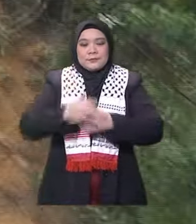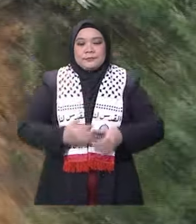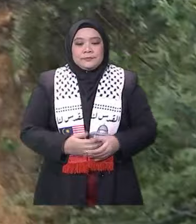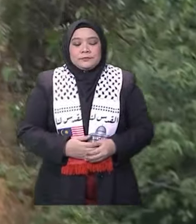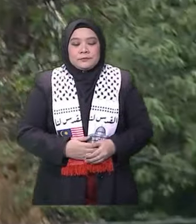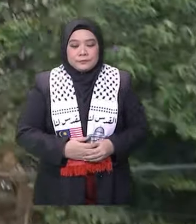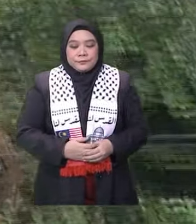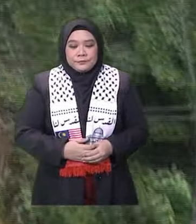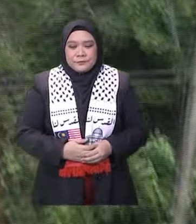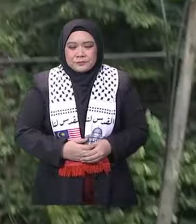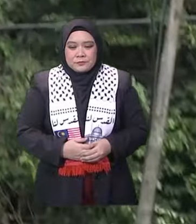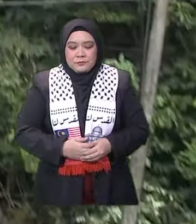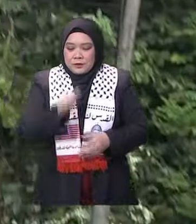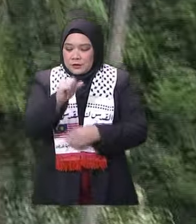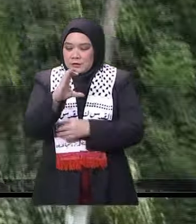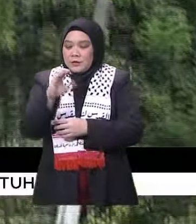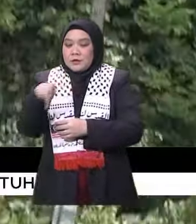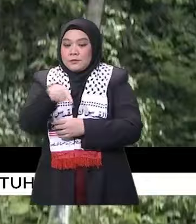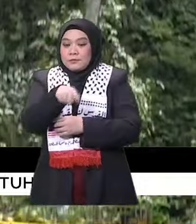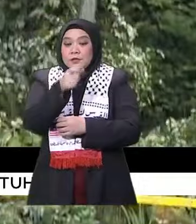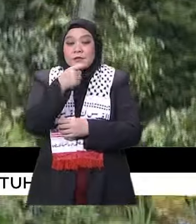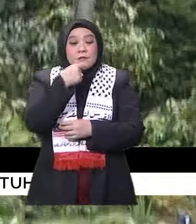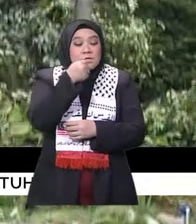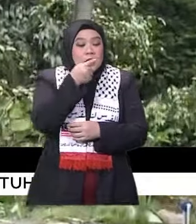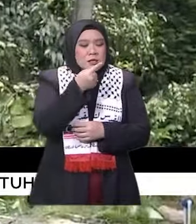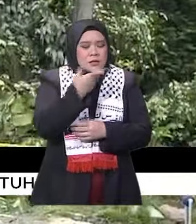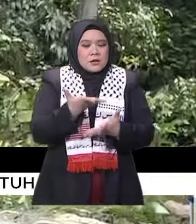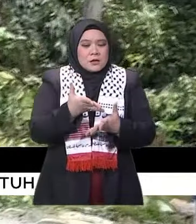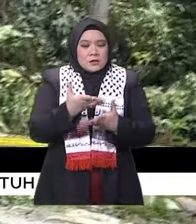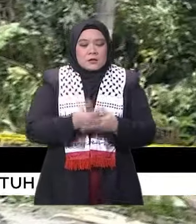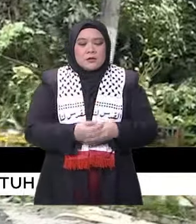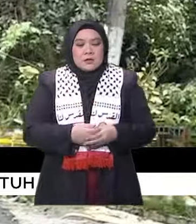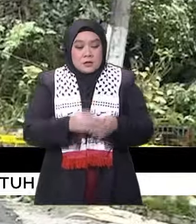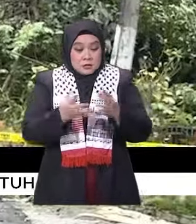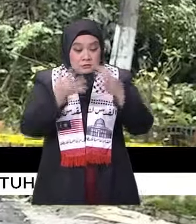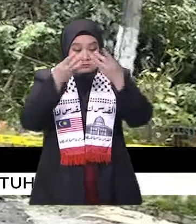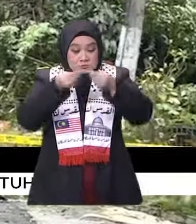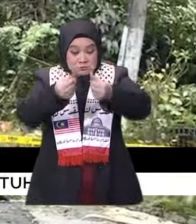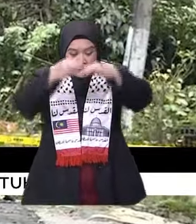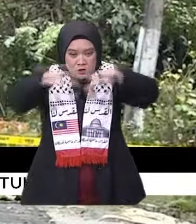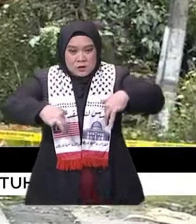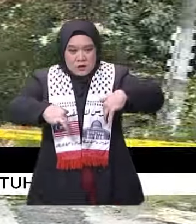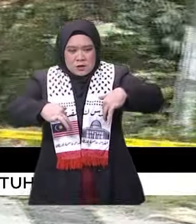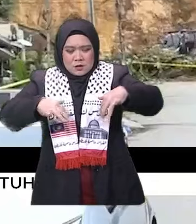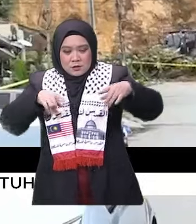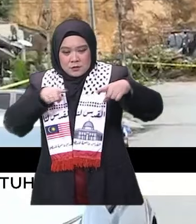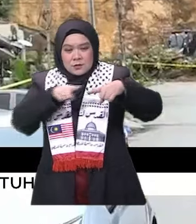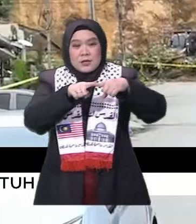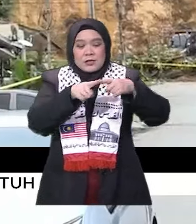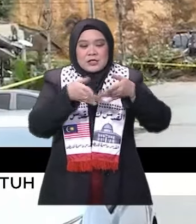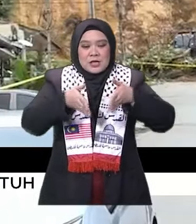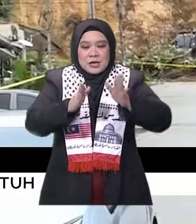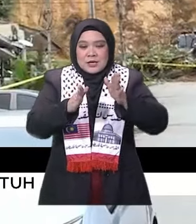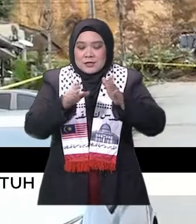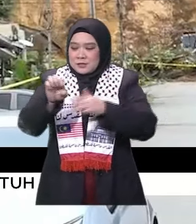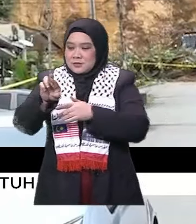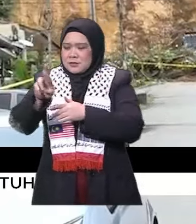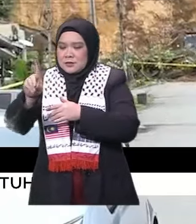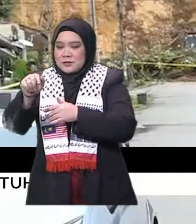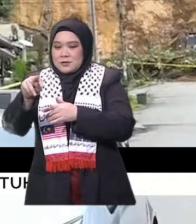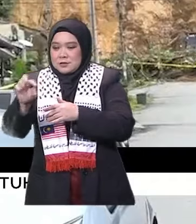ini acp Mohammad Azam berkata pihaknya menerima maklumat kejadian tanah runtuh di persimpangan jalan Serdang dan Jalan E6 Taman